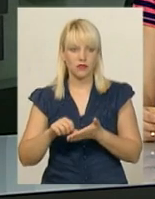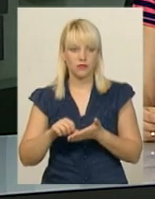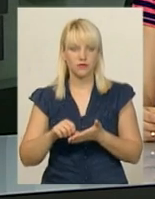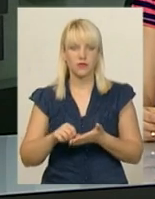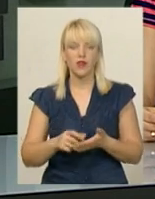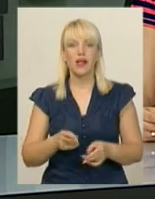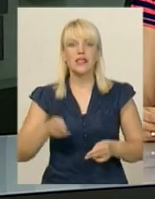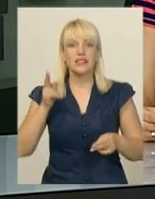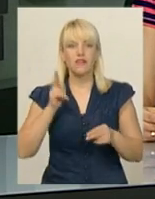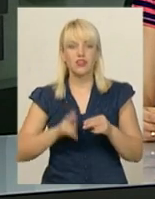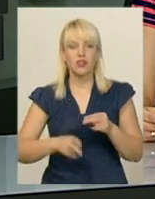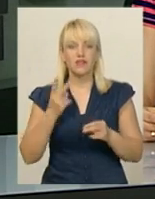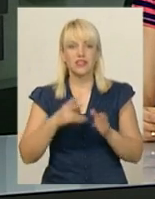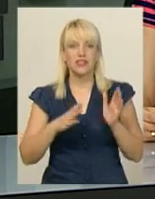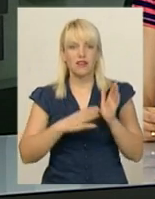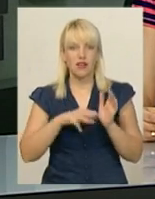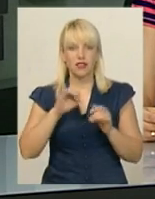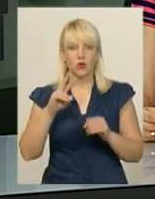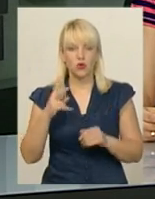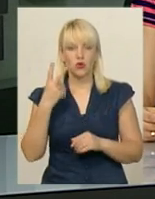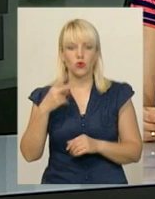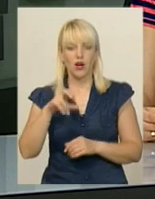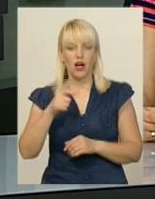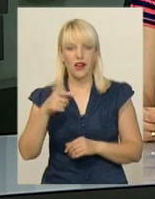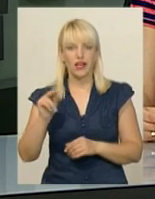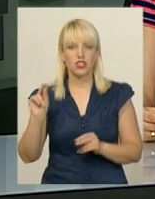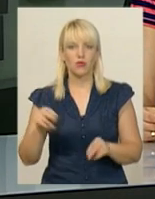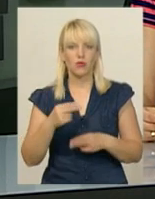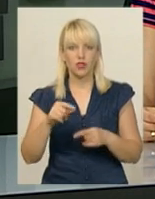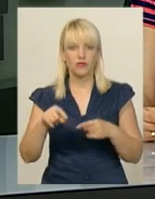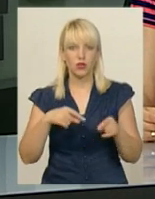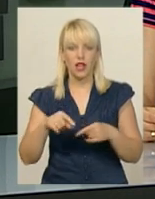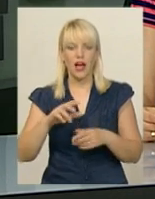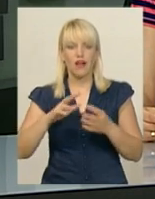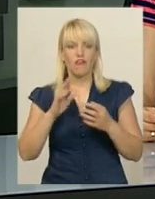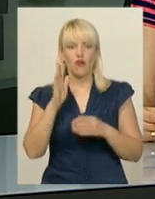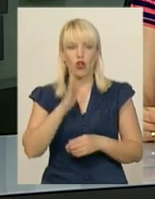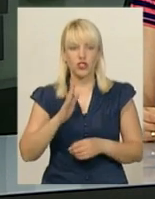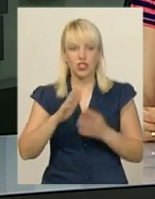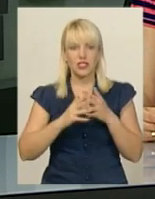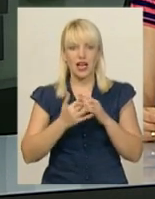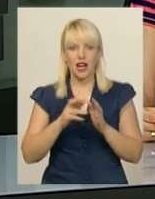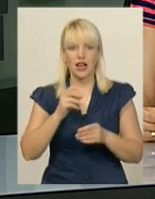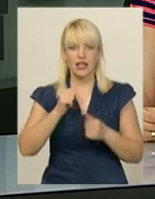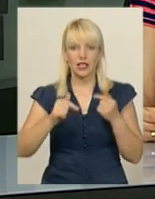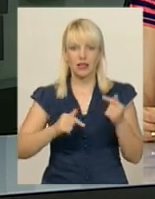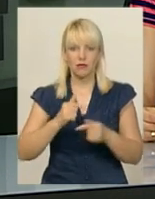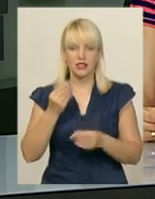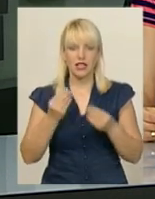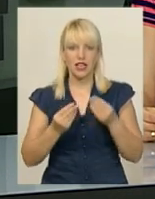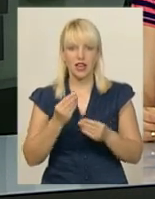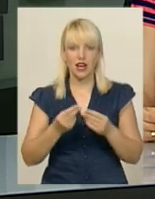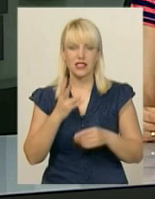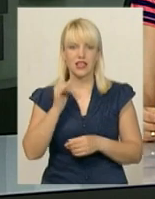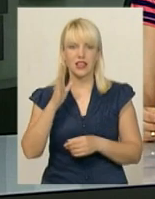У завершальному 29-му турі другої ліги чемпіонату України з футболу волочиський агробізнес зіграє з Вінницькою Нивою. Матч відбудеться